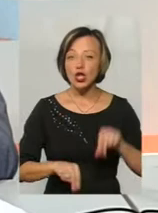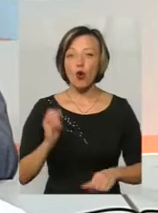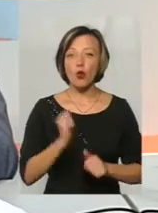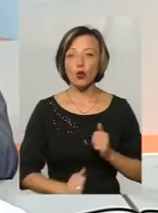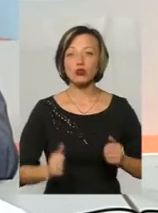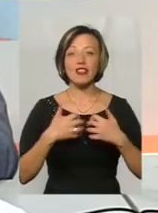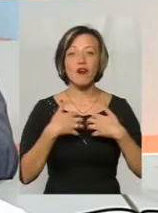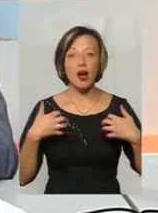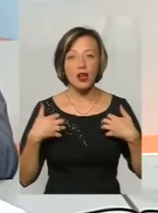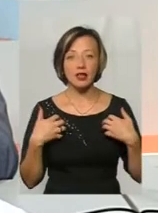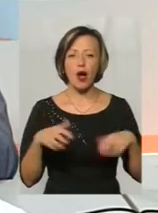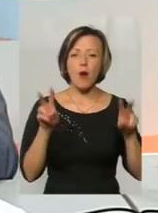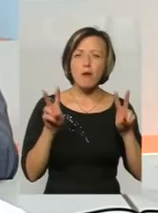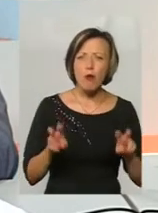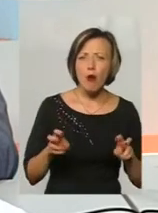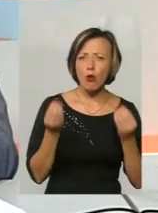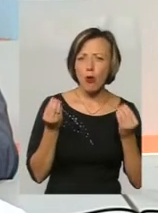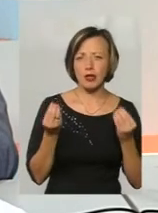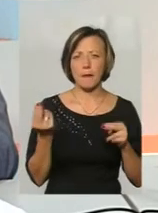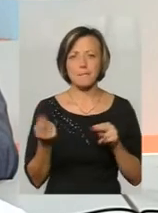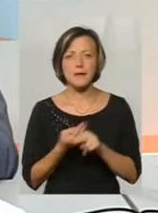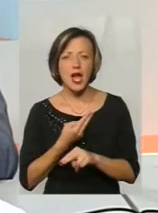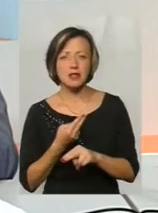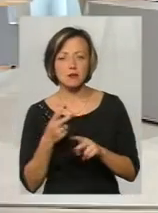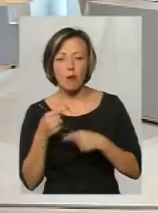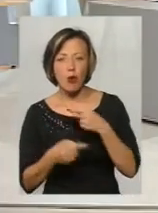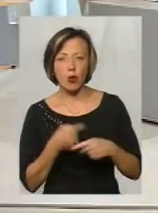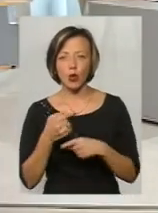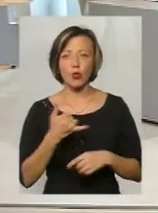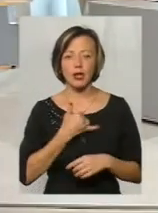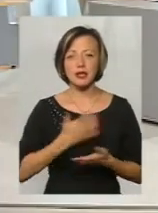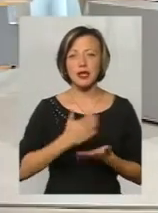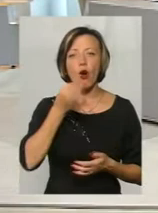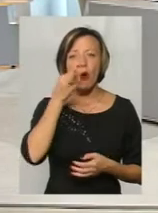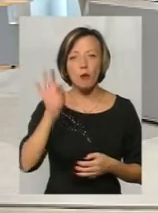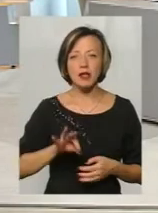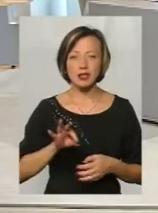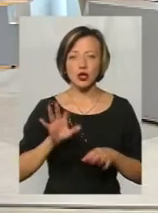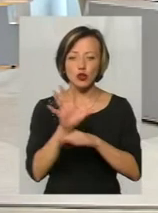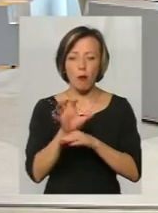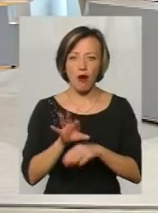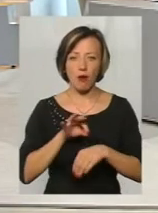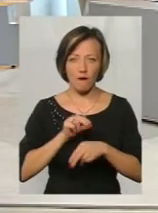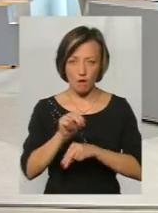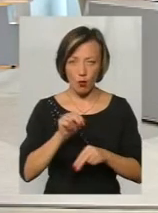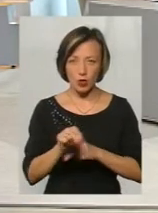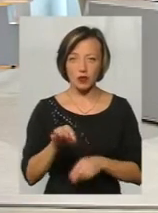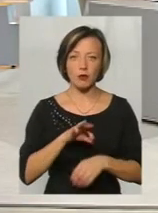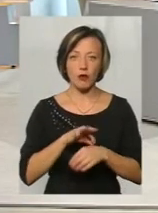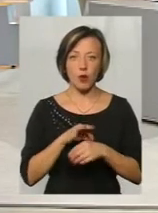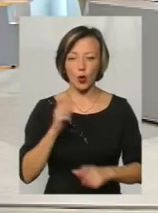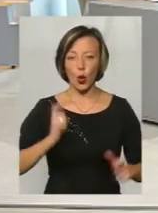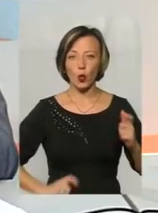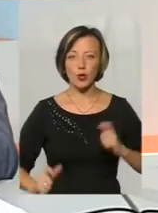яку завели, породна вона, безпородна, в нас є опитні кінологи, собаководи, які проводять